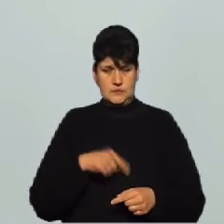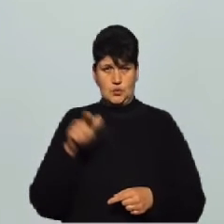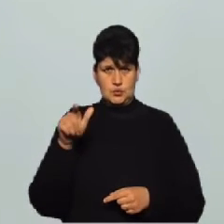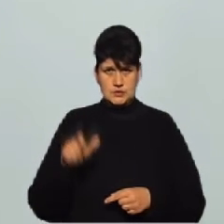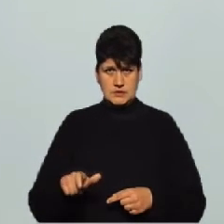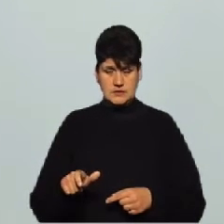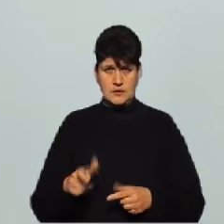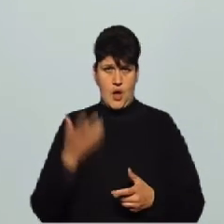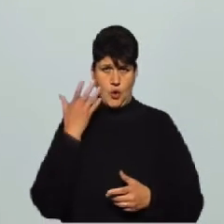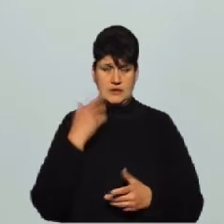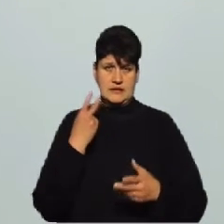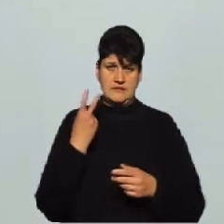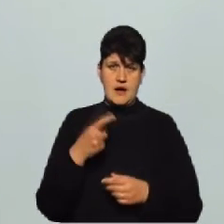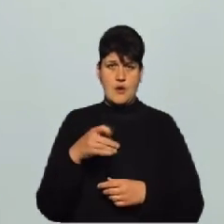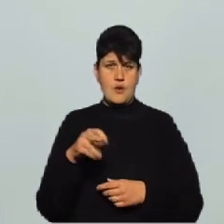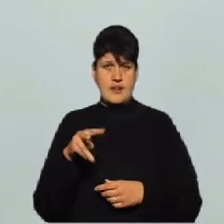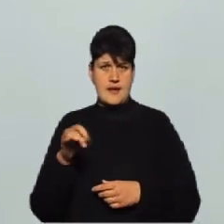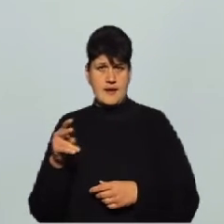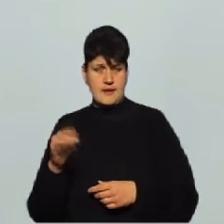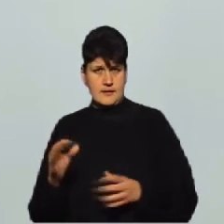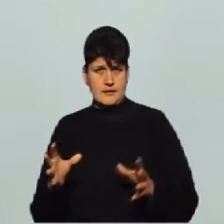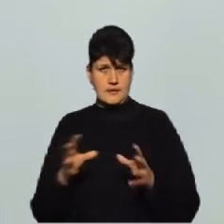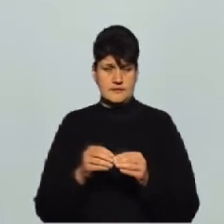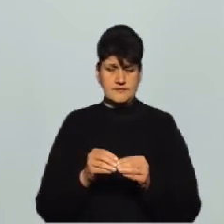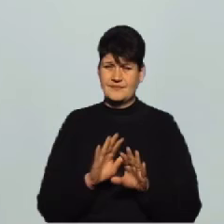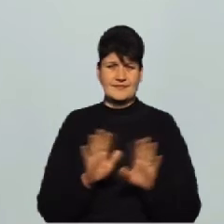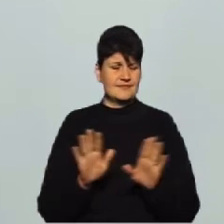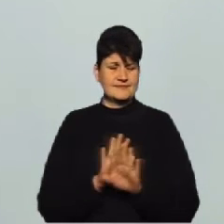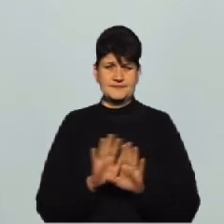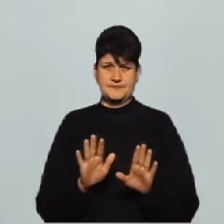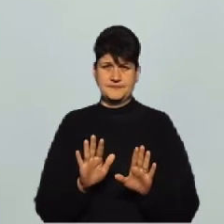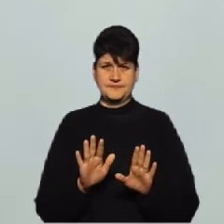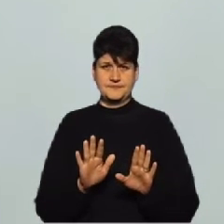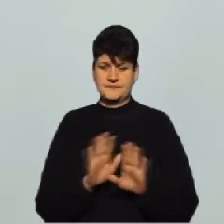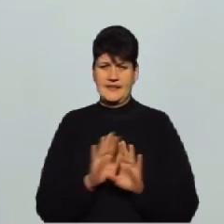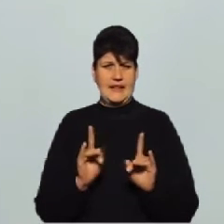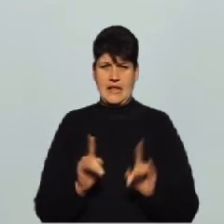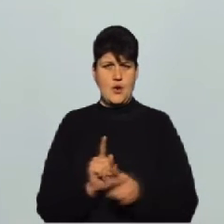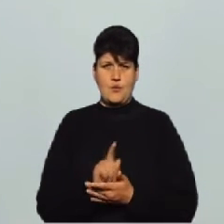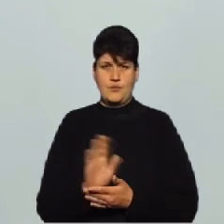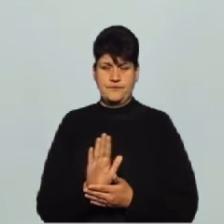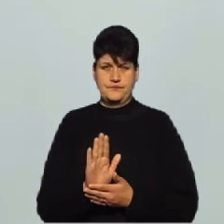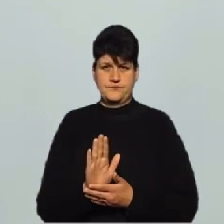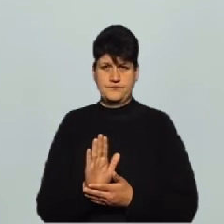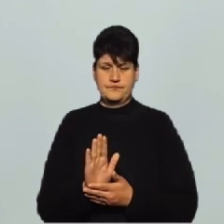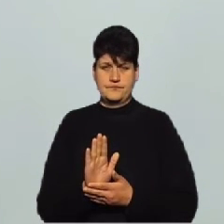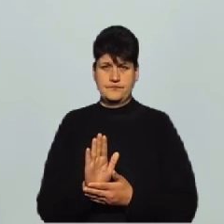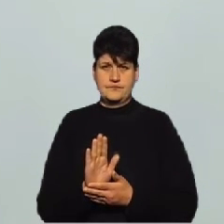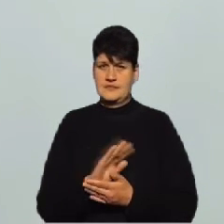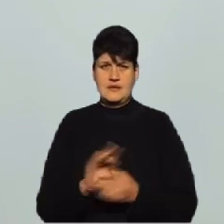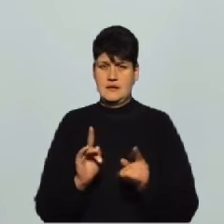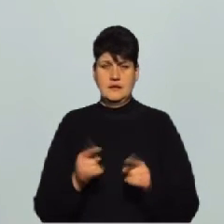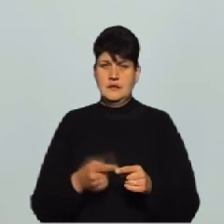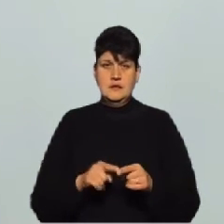типи чи меланхолічні? Скажімо. Це не тільки, далеко не тільки це береться до